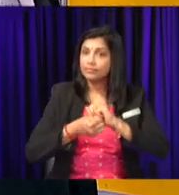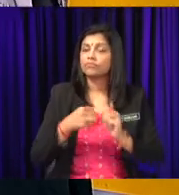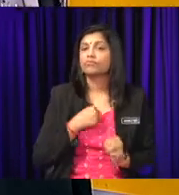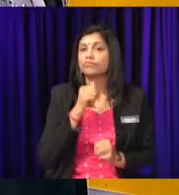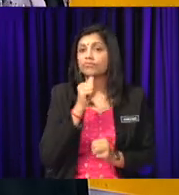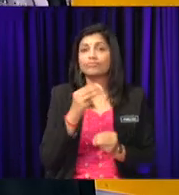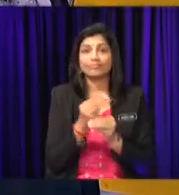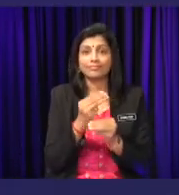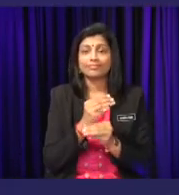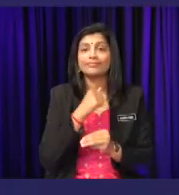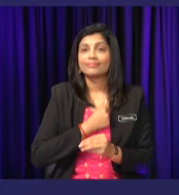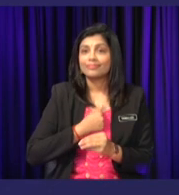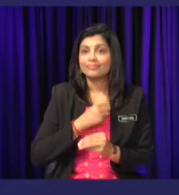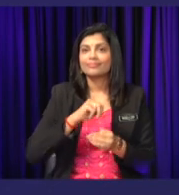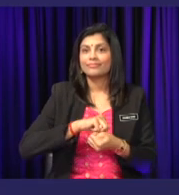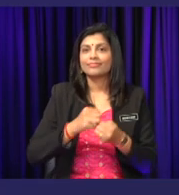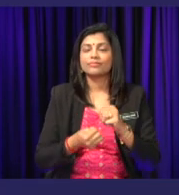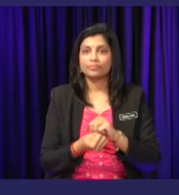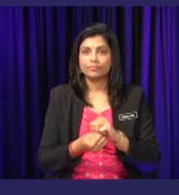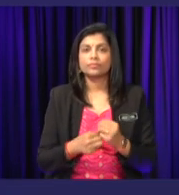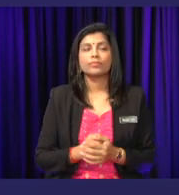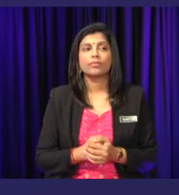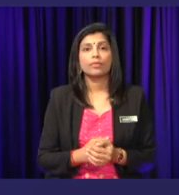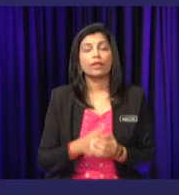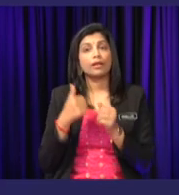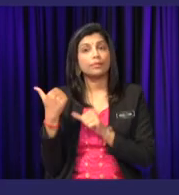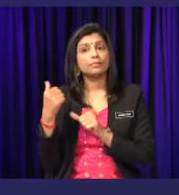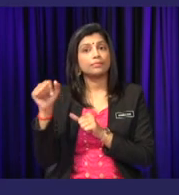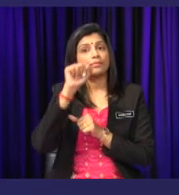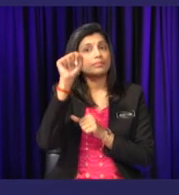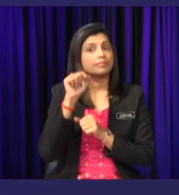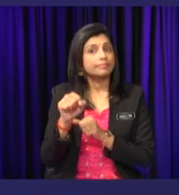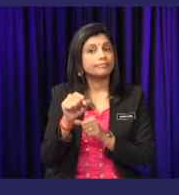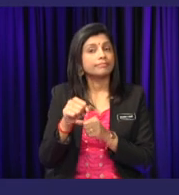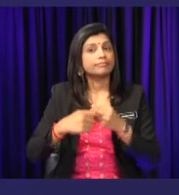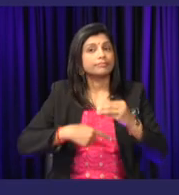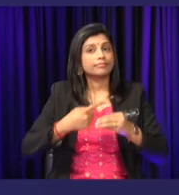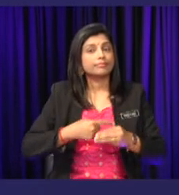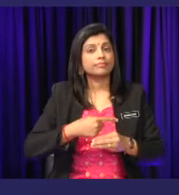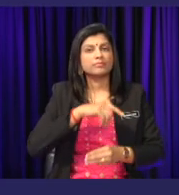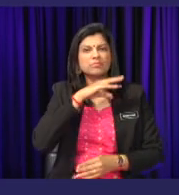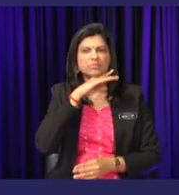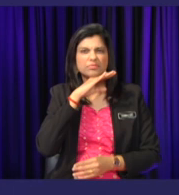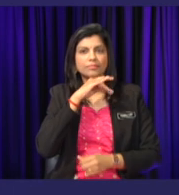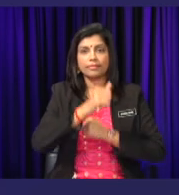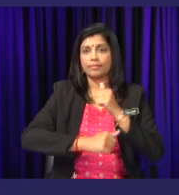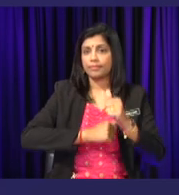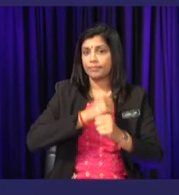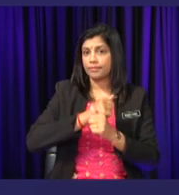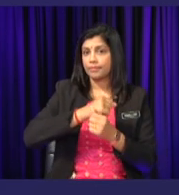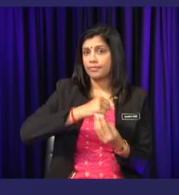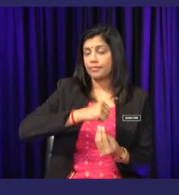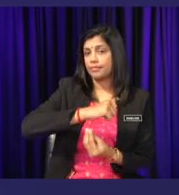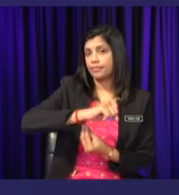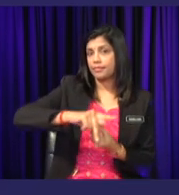pencemaran alam sekitar semakin berleluase sehingga menjelaskan bahwa menjejakkan